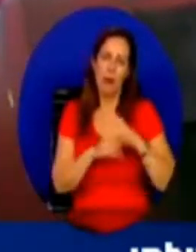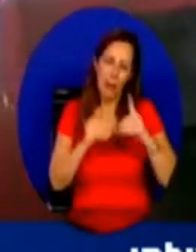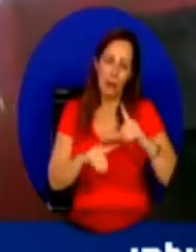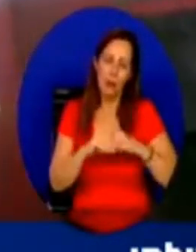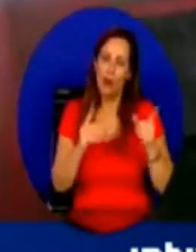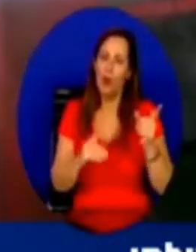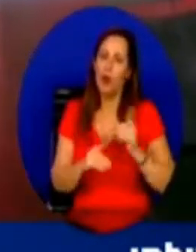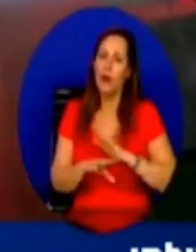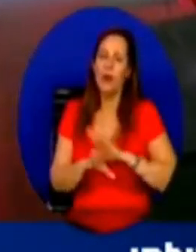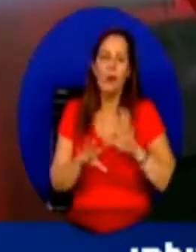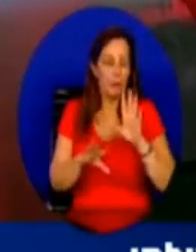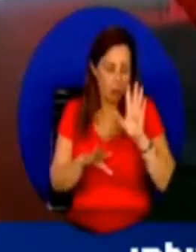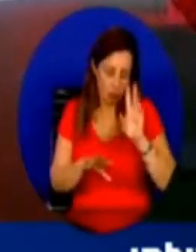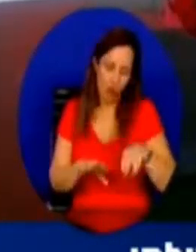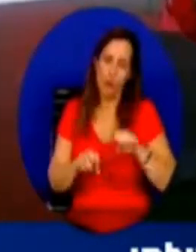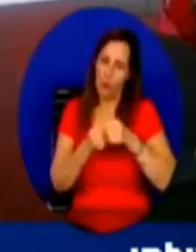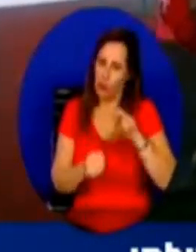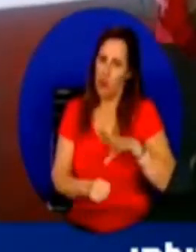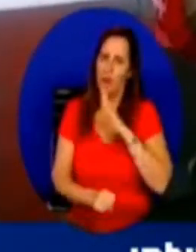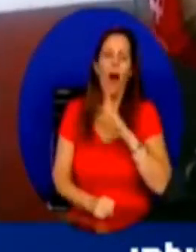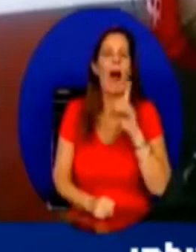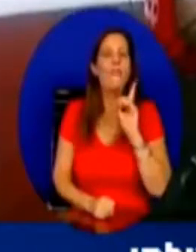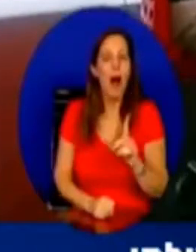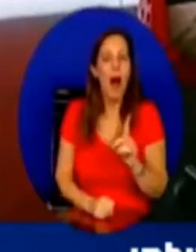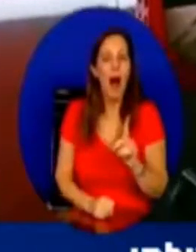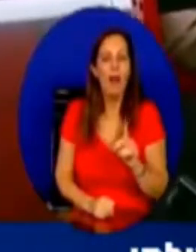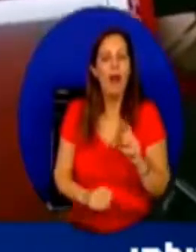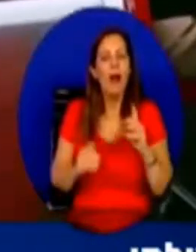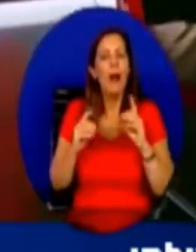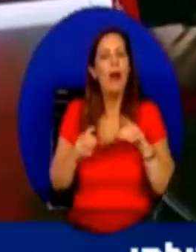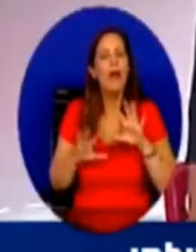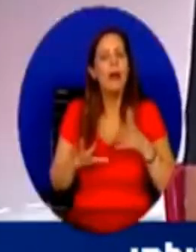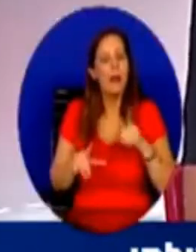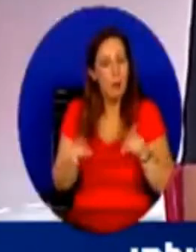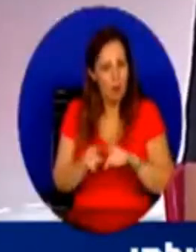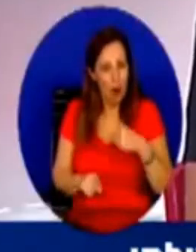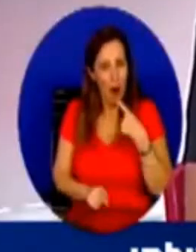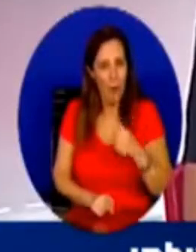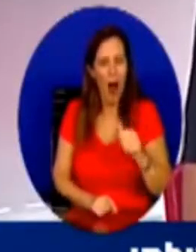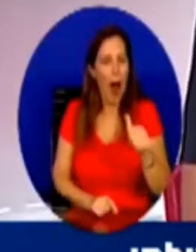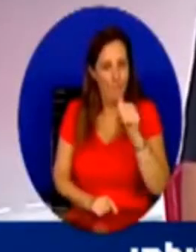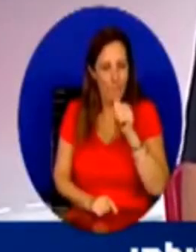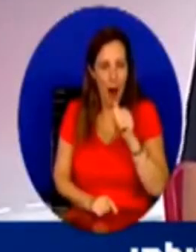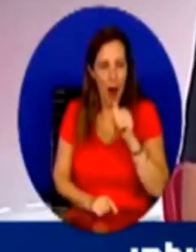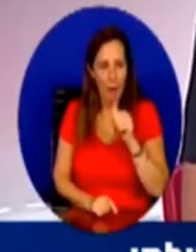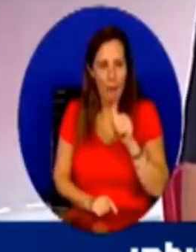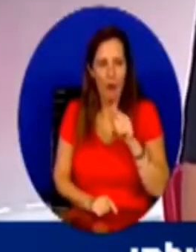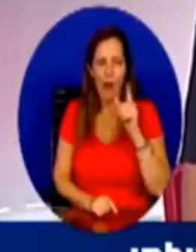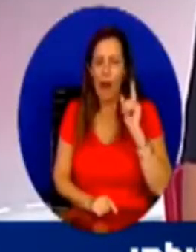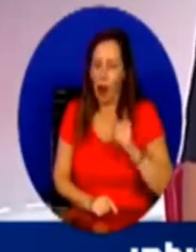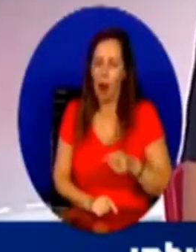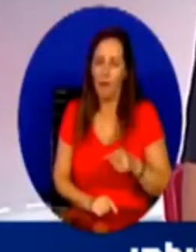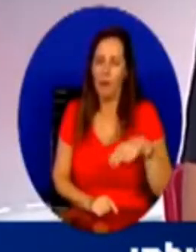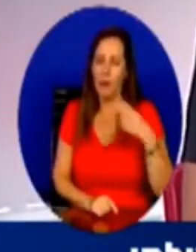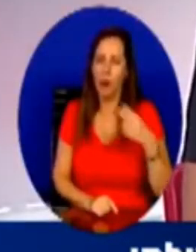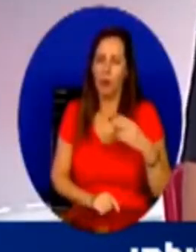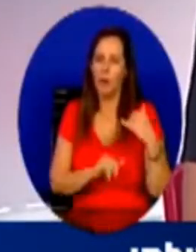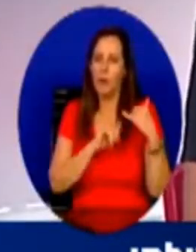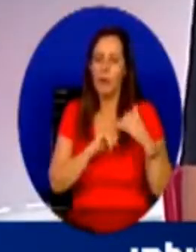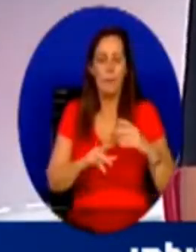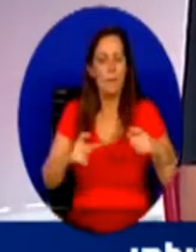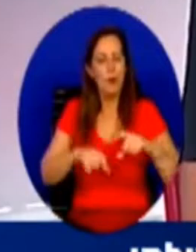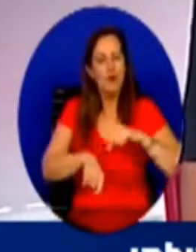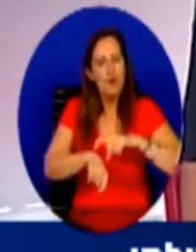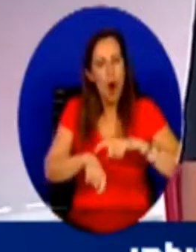שונות, לא בלי משברים, לא בלי בעיות, אבל הדרך באמת, כמו שציינת, מים עכשיו, חייבים להיות מסופקים עם מונה